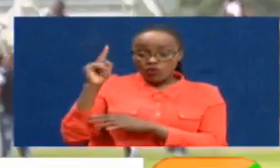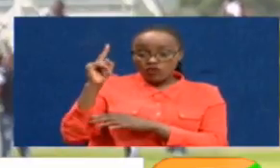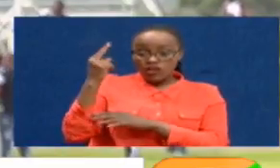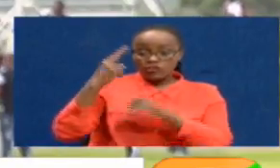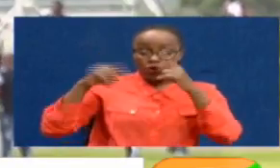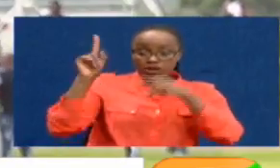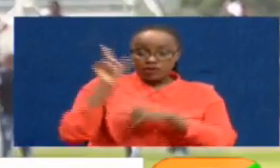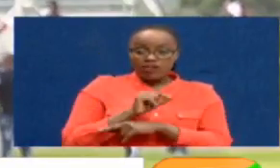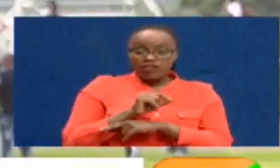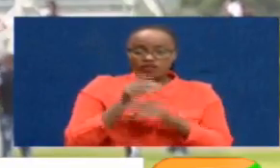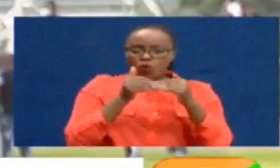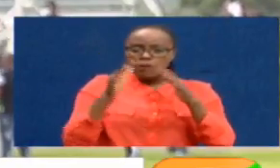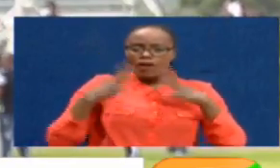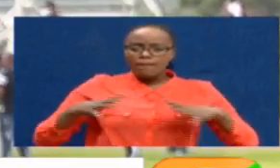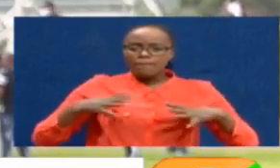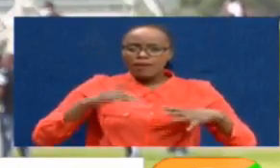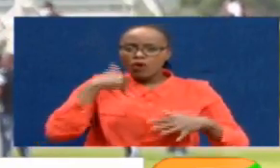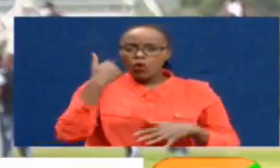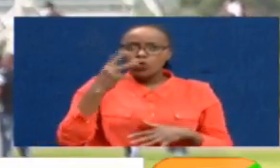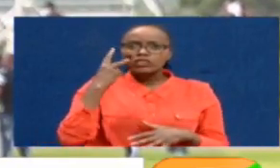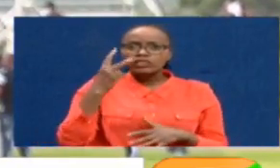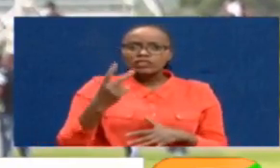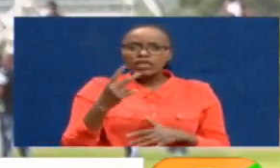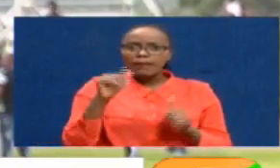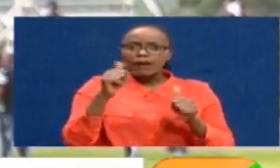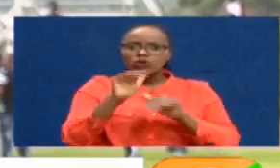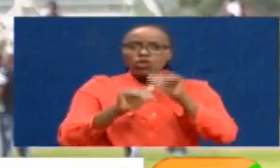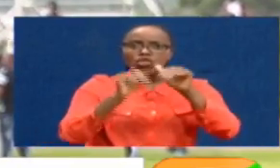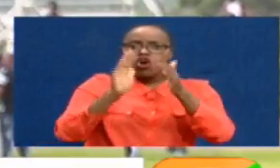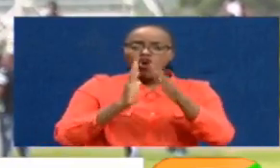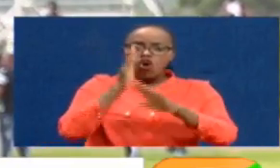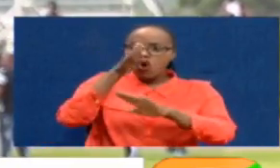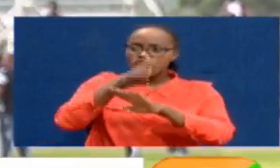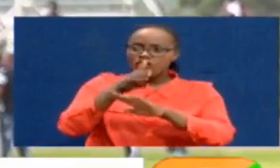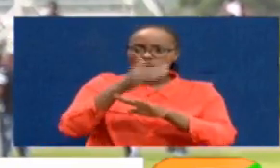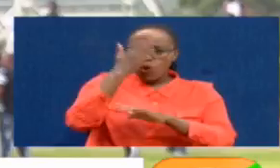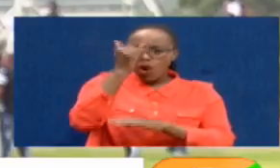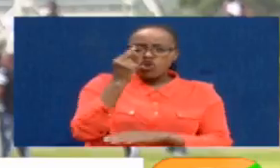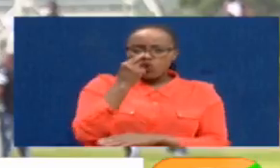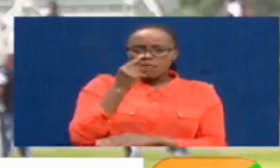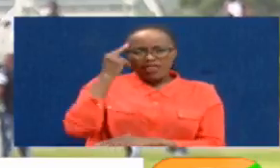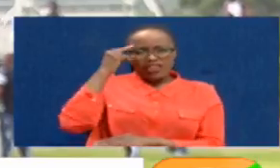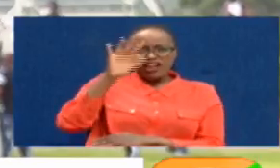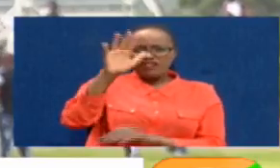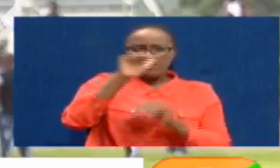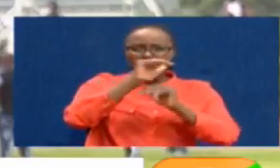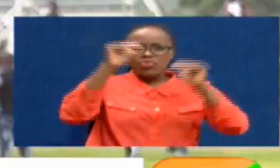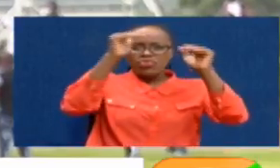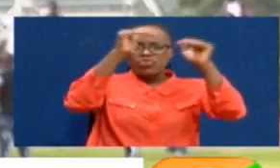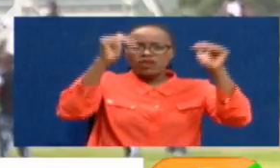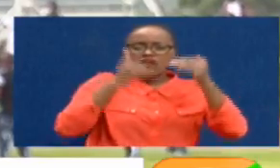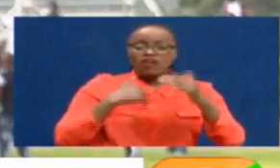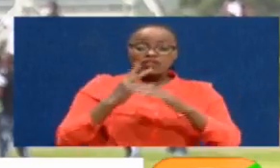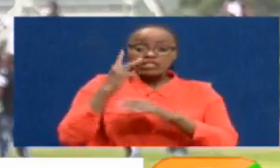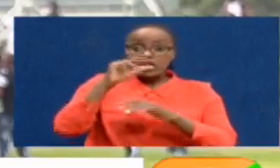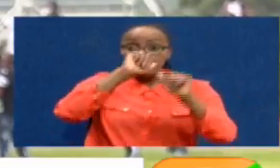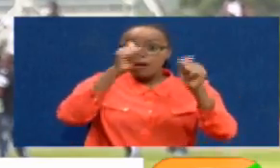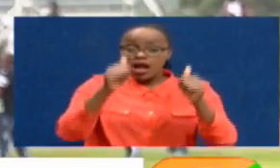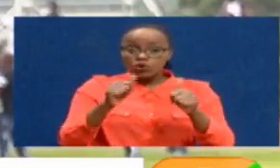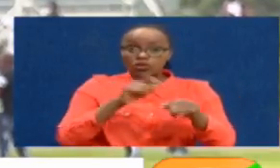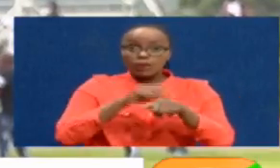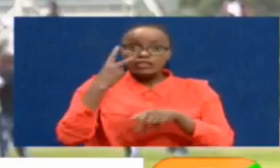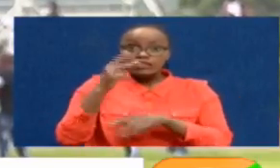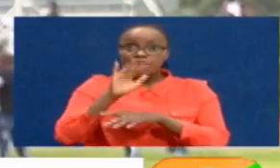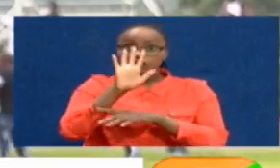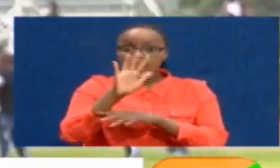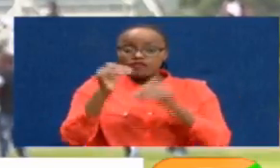up watu wengi, nikikwambia kuna watu walikuwa wajiona gorofa more than juu kwetu gorofa, I think ni 5. Walikuwa wajiona more than gorofa 5. So mtu wajiona